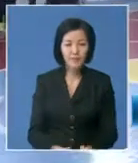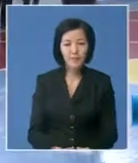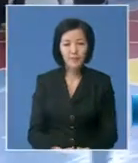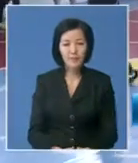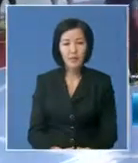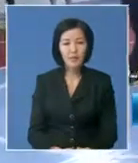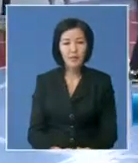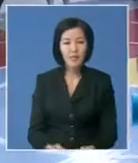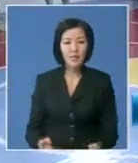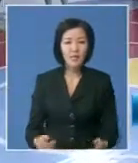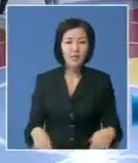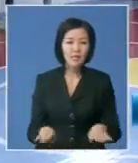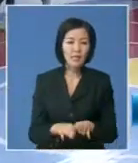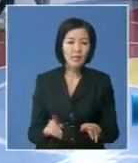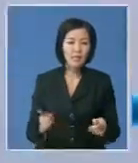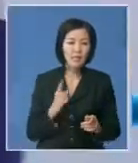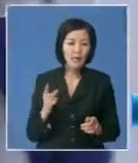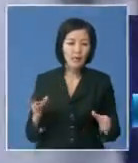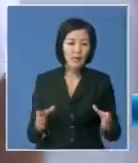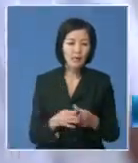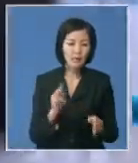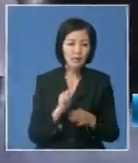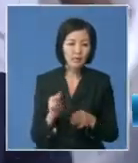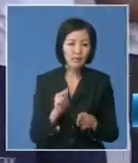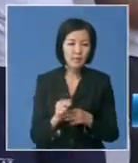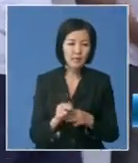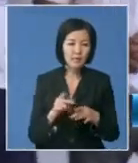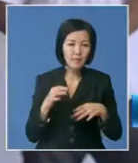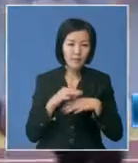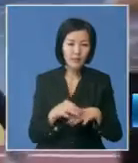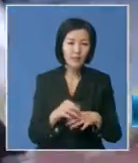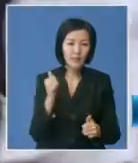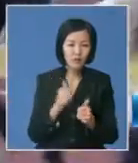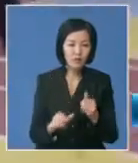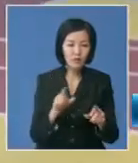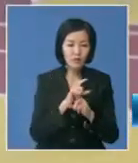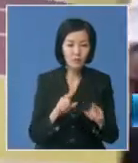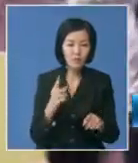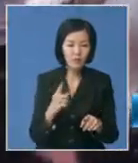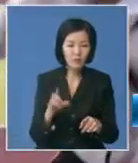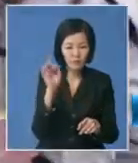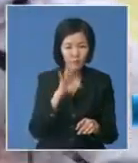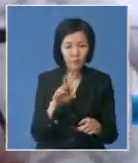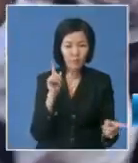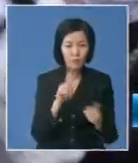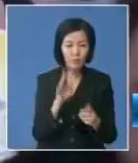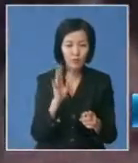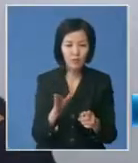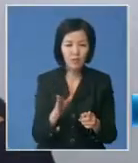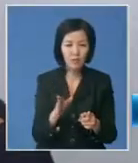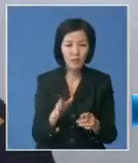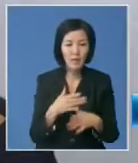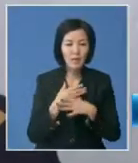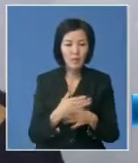мастер-классы пройдут во всех школах города до конца текущего года каждой школе по одному чемпиону отмечают организаторы это